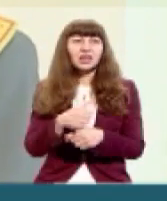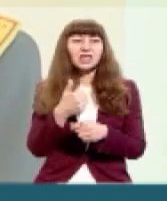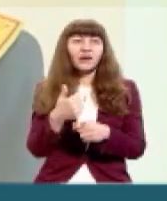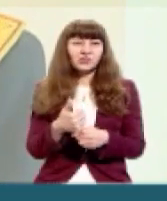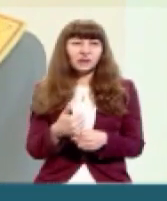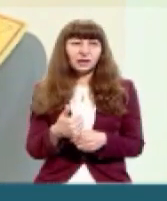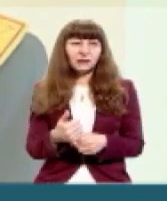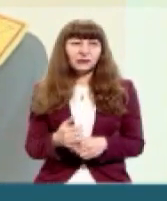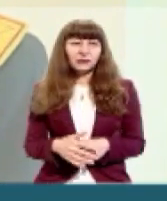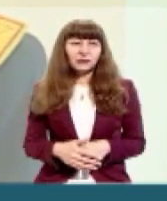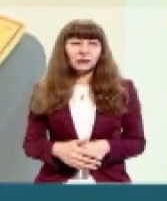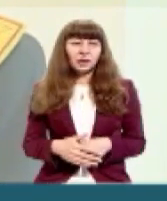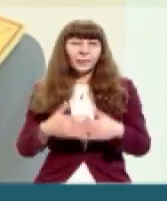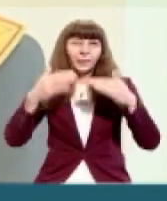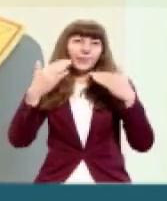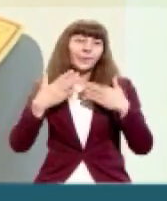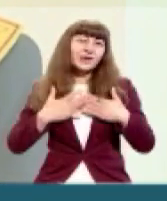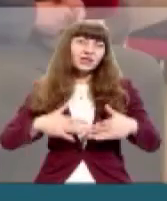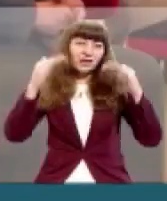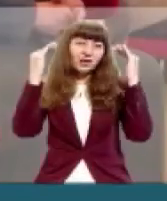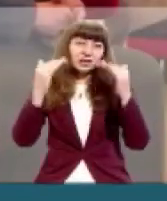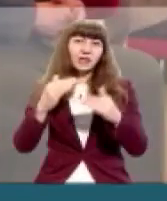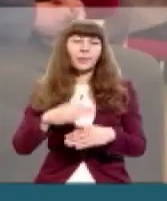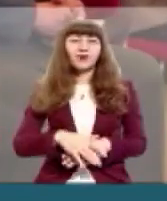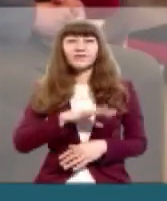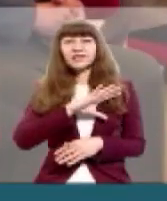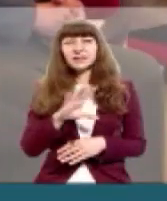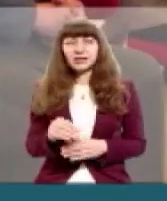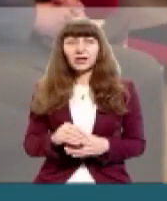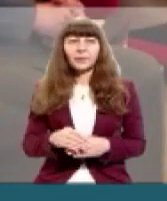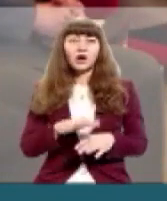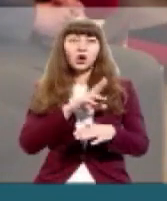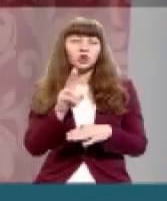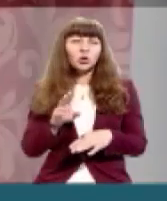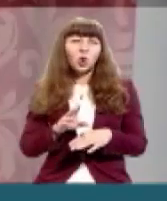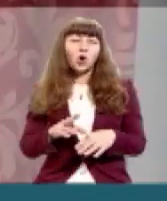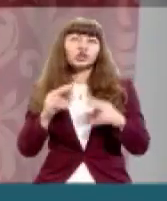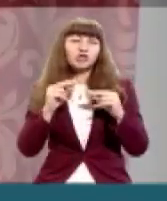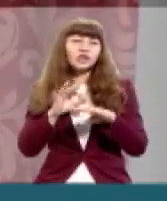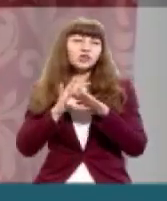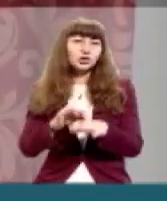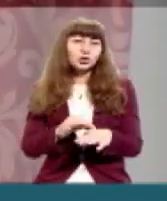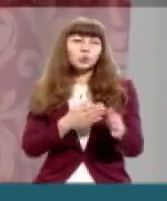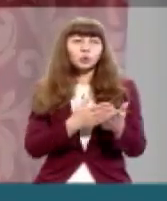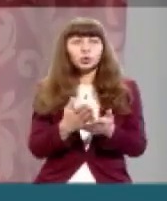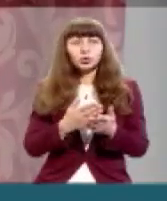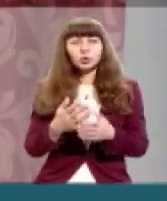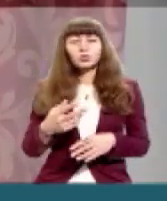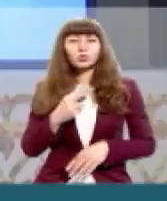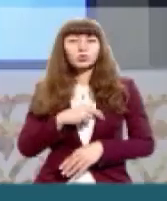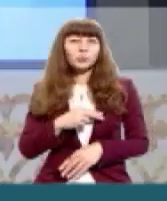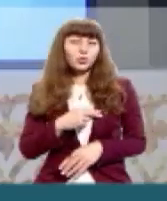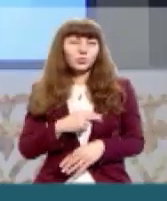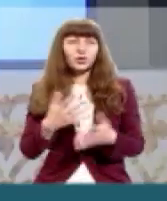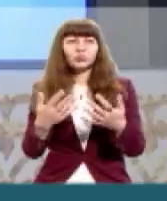наверное, мирного неба над головой всем. Те, кто доблестно несут службу сегодня, получают очередные воинские